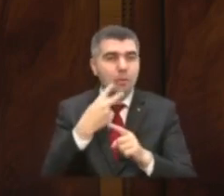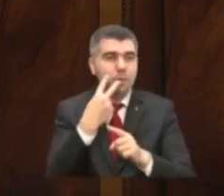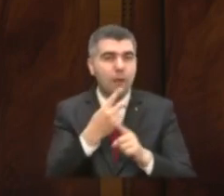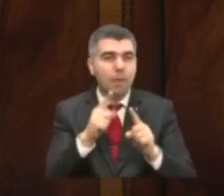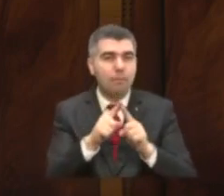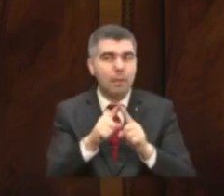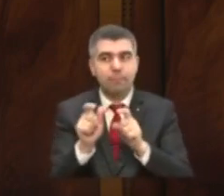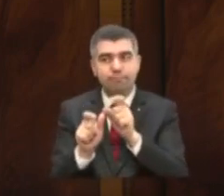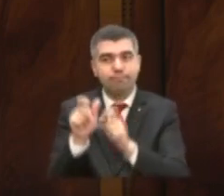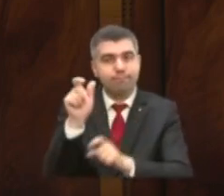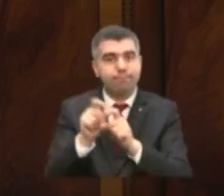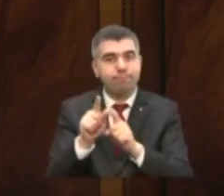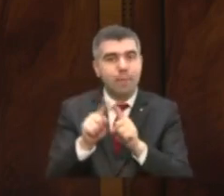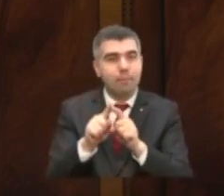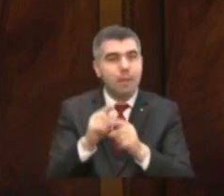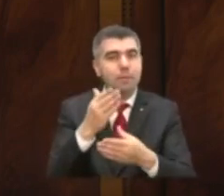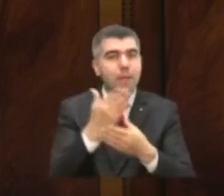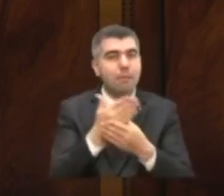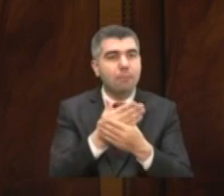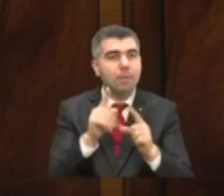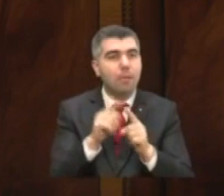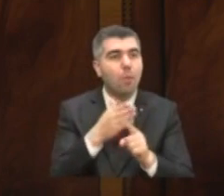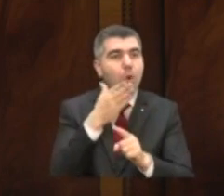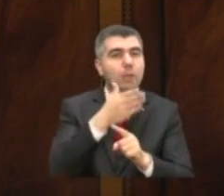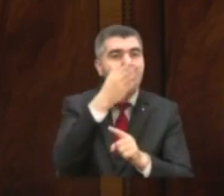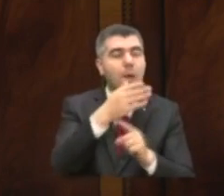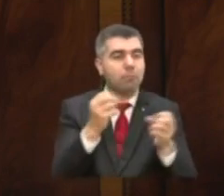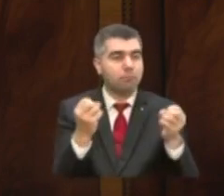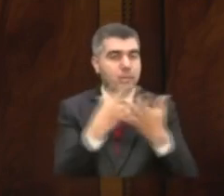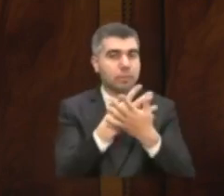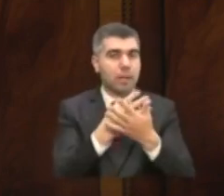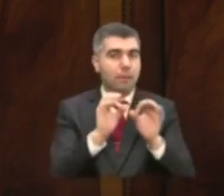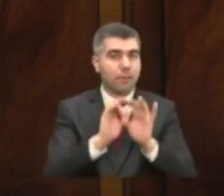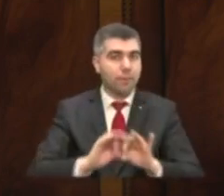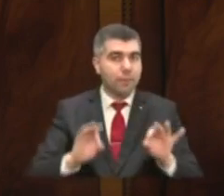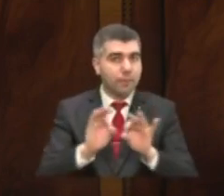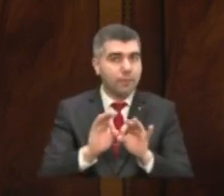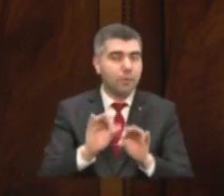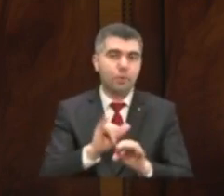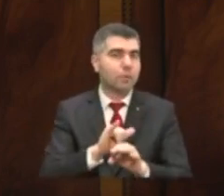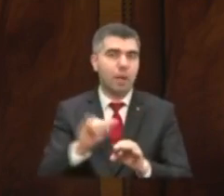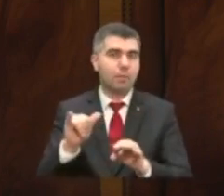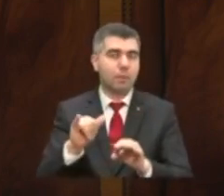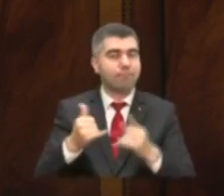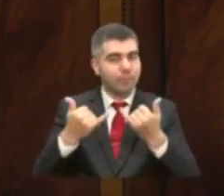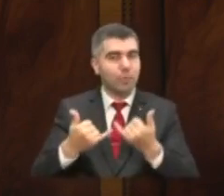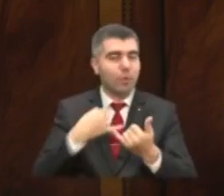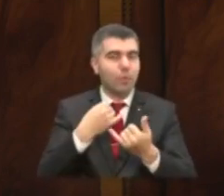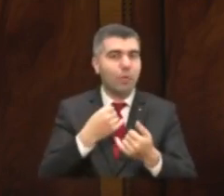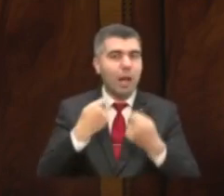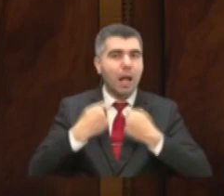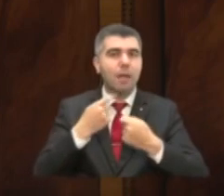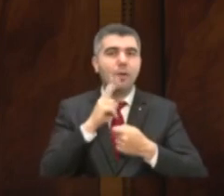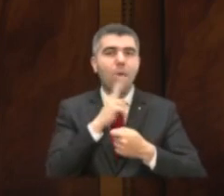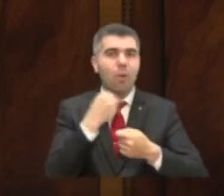التي تضع سببنا أمام المستقبل المجهول. إذا نطلب منكم السيد رئيس الحكومة اتخاذ